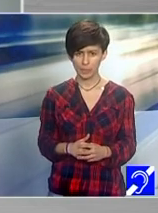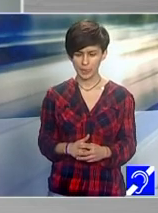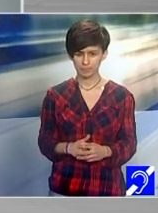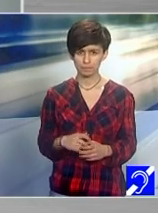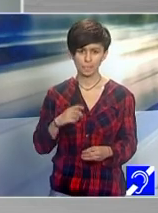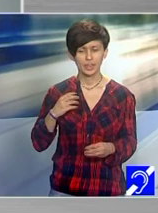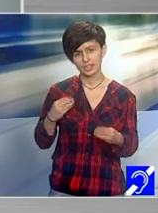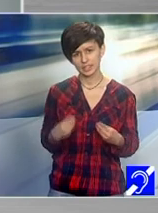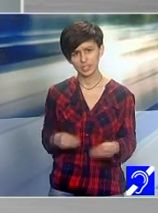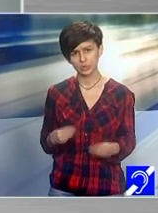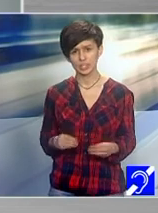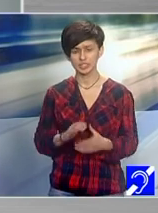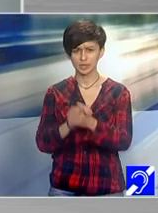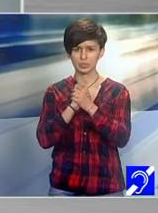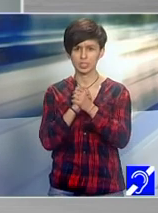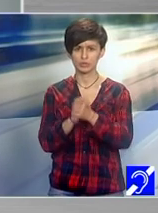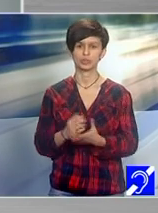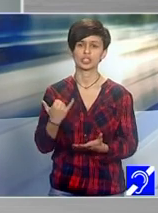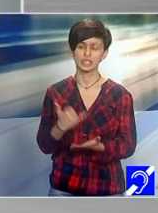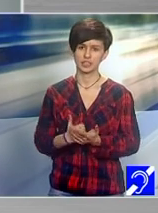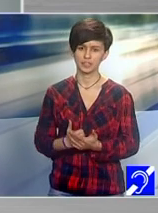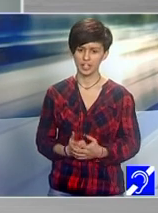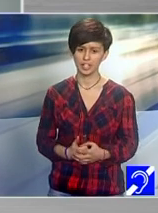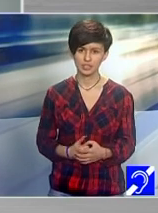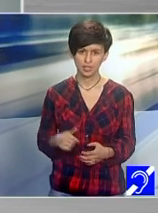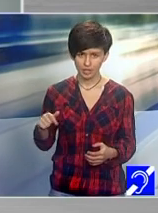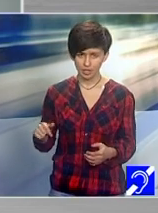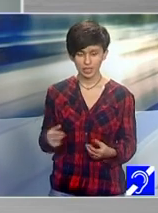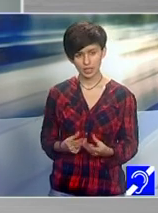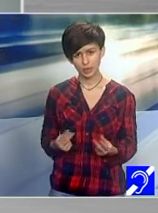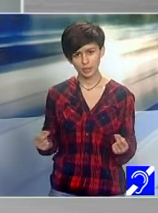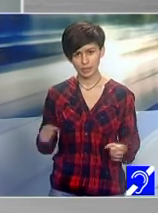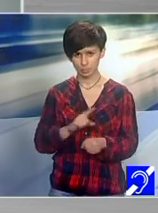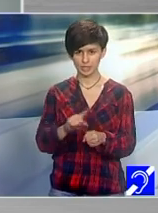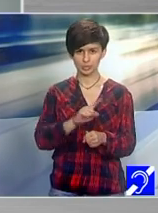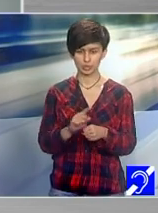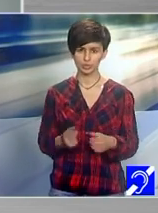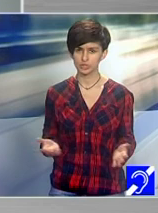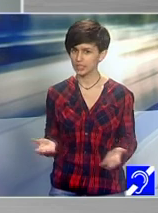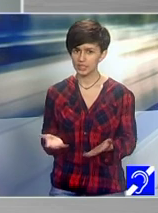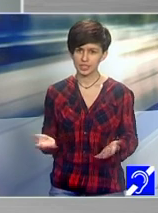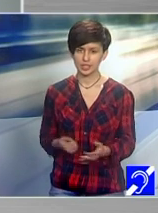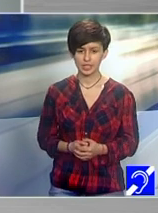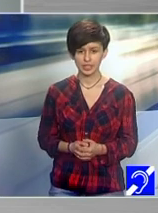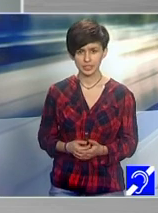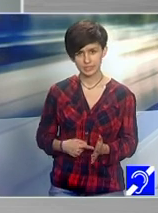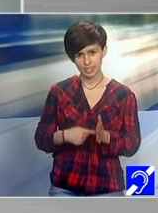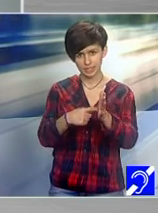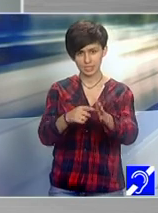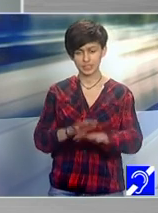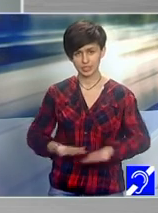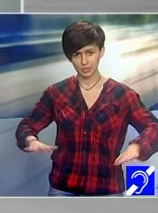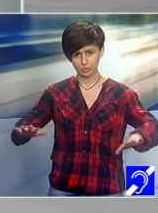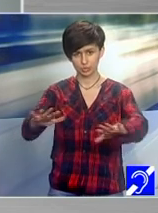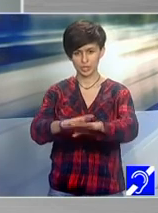un exemplu de succes adevărat. Ei au o gamă largă de produse care se adresează publicului